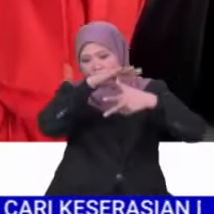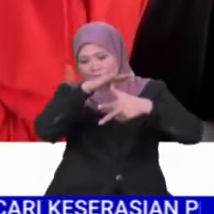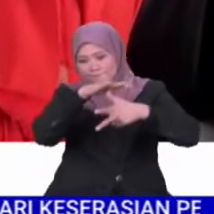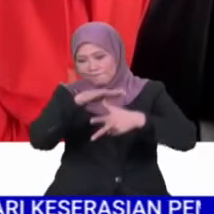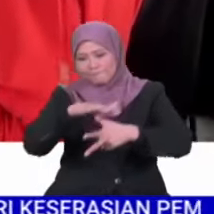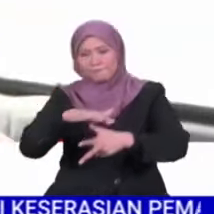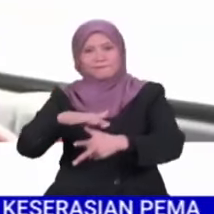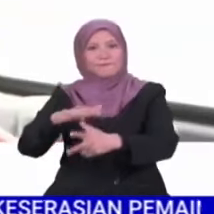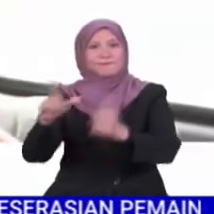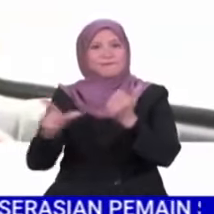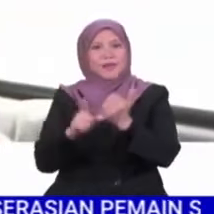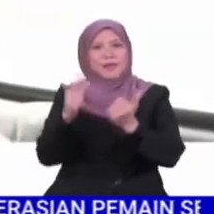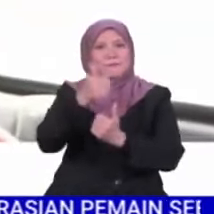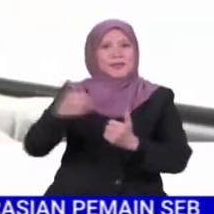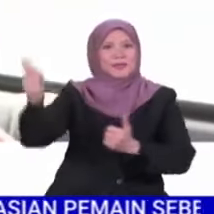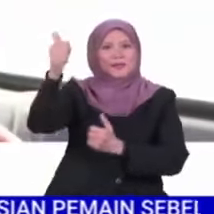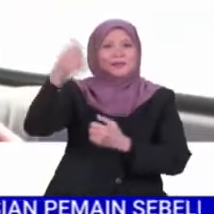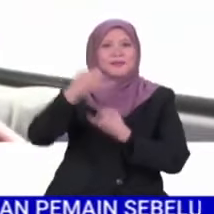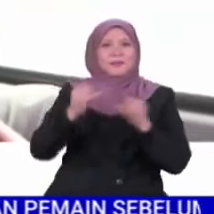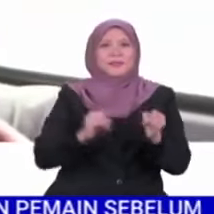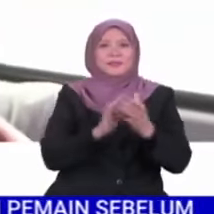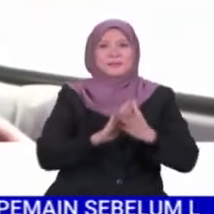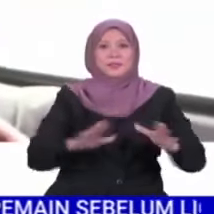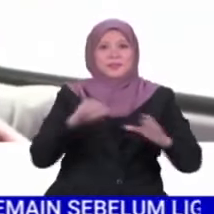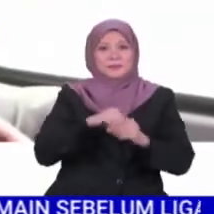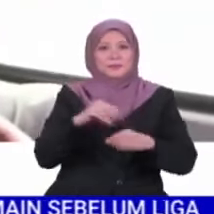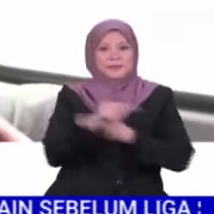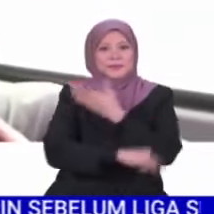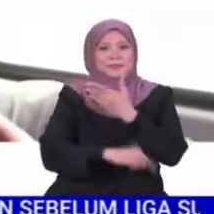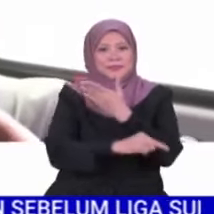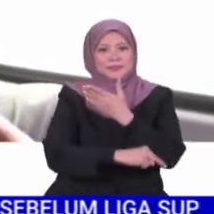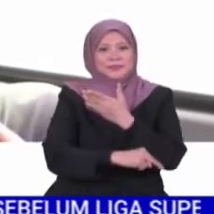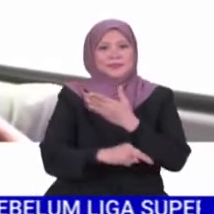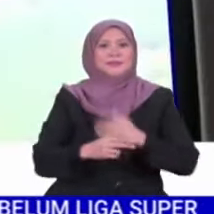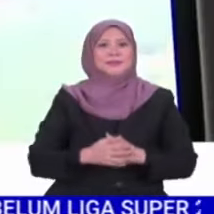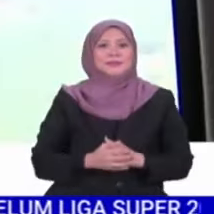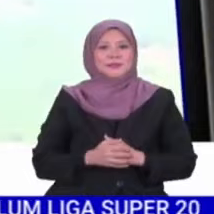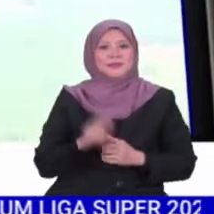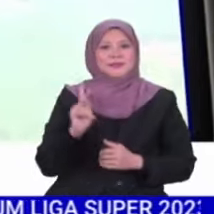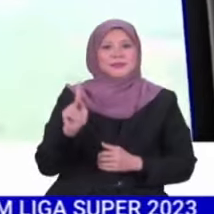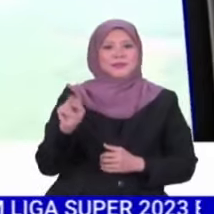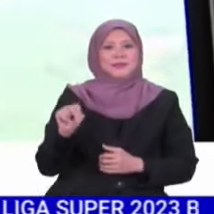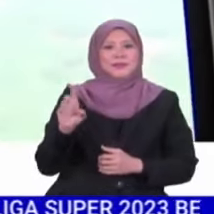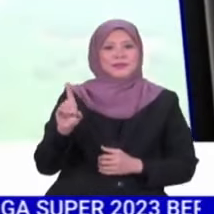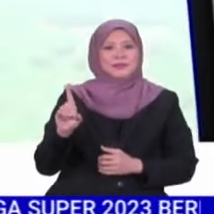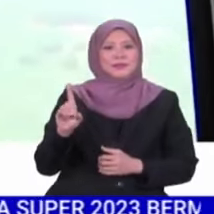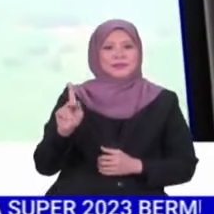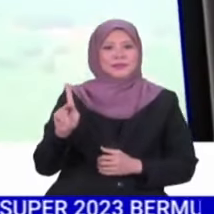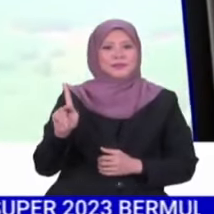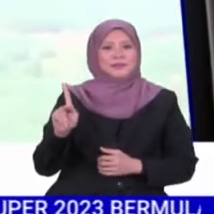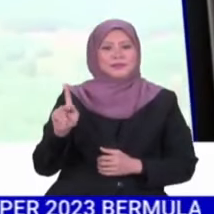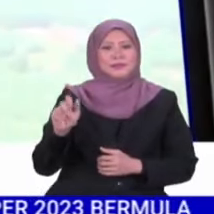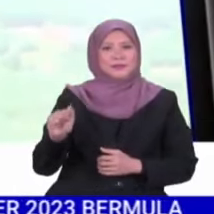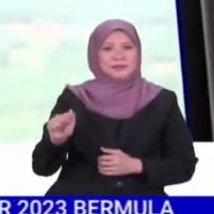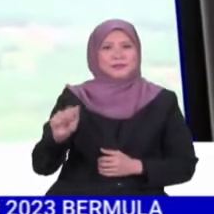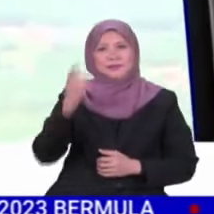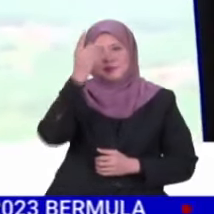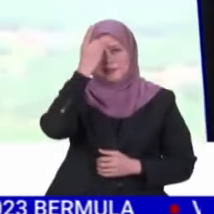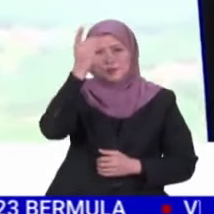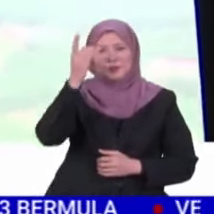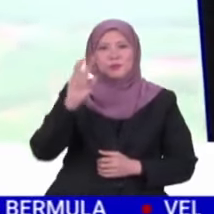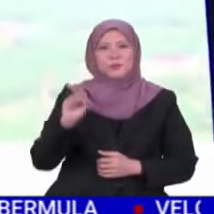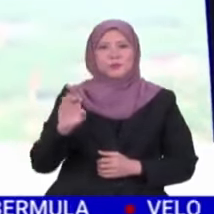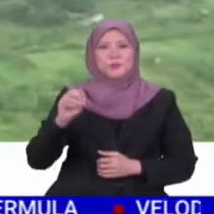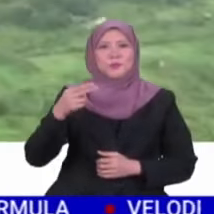turut disertai timbalan pengarah Jabatan Keselamatan Dalam Negeri dan Ketenteraman Awam KNDKA PJA Datuk Muhammad